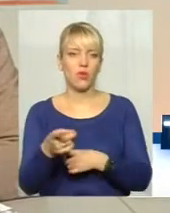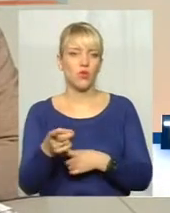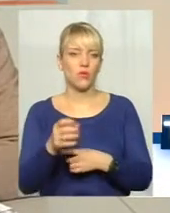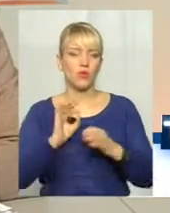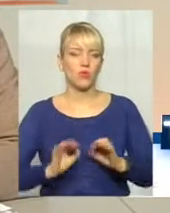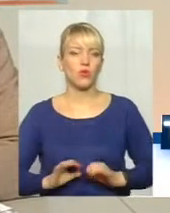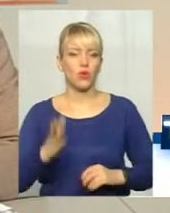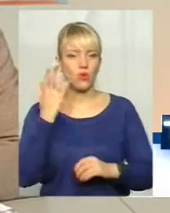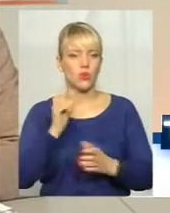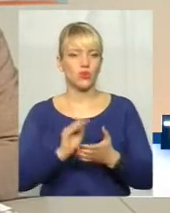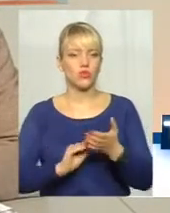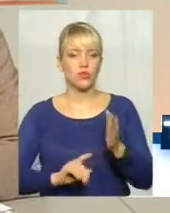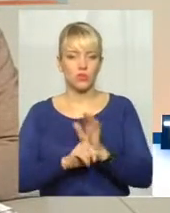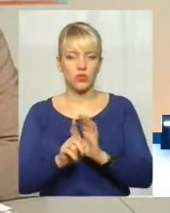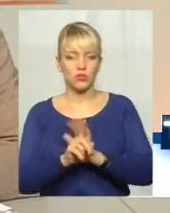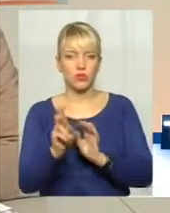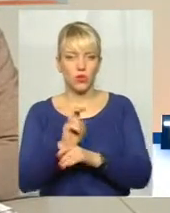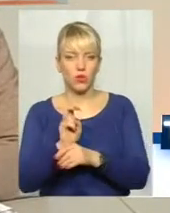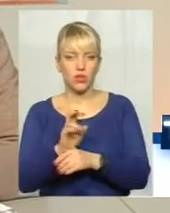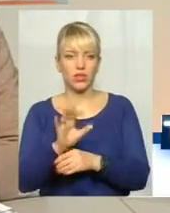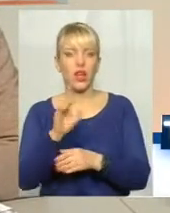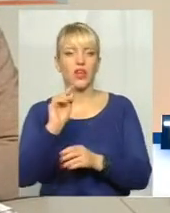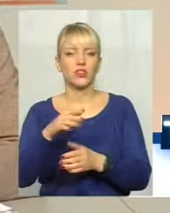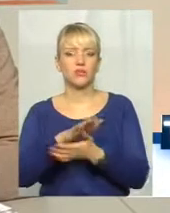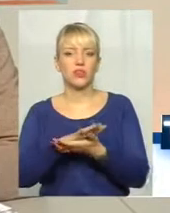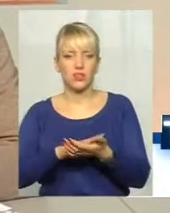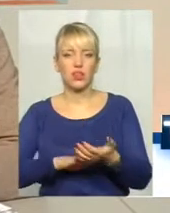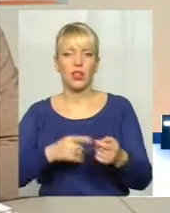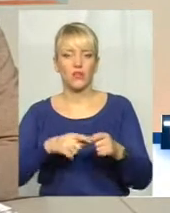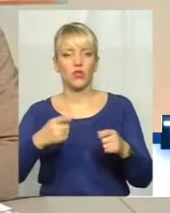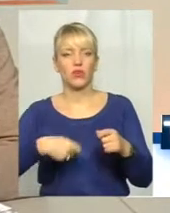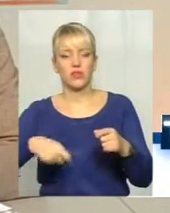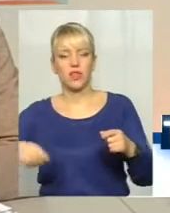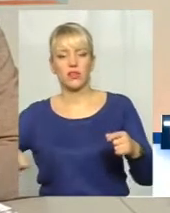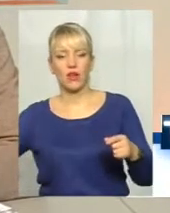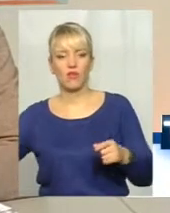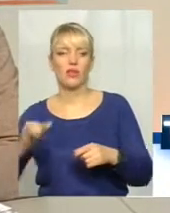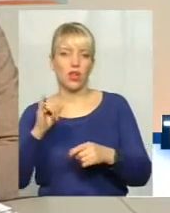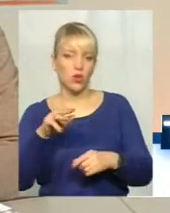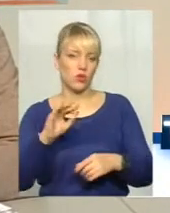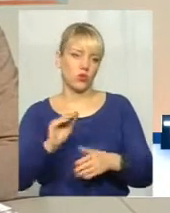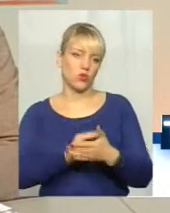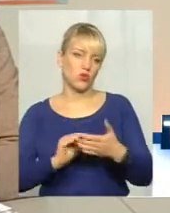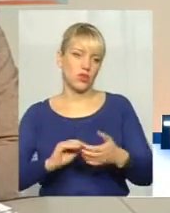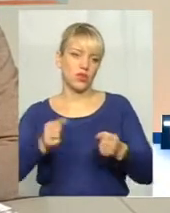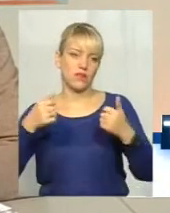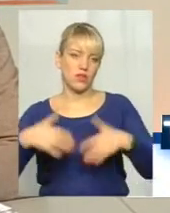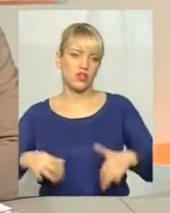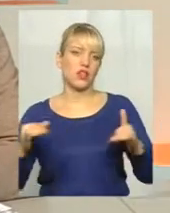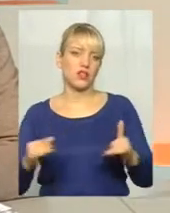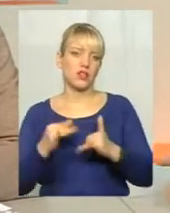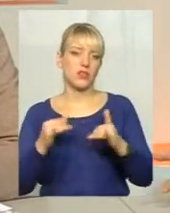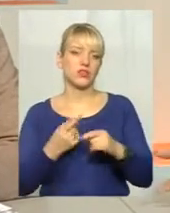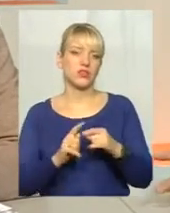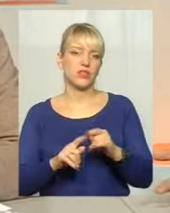Коли журналісти почали ходити, але чим далі воно затягувалось, тим більше журналісти втрачали до неї інтерес до цієї справи.